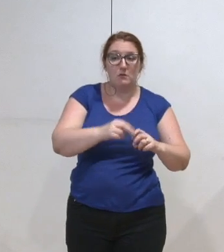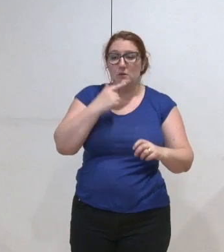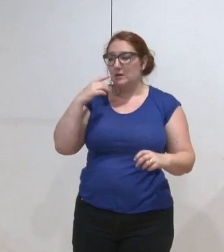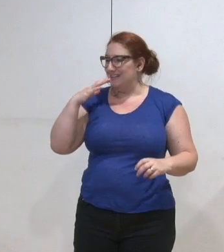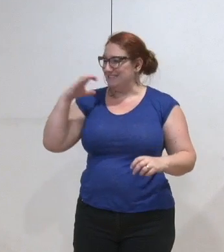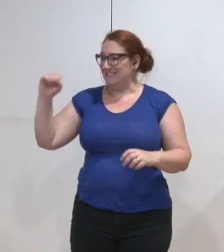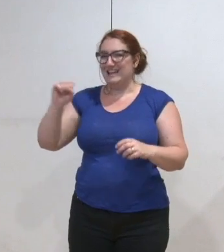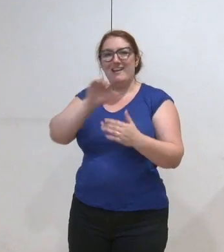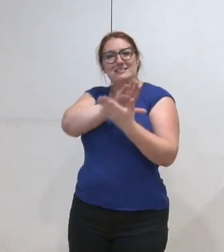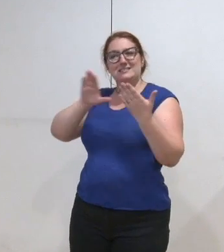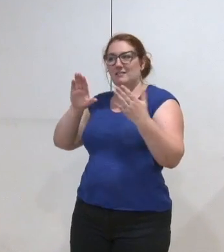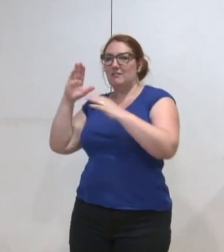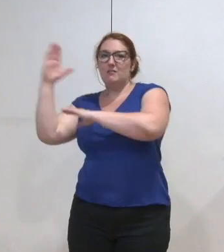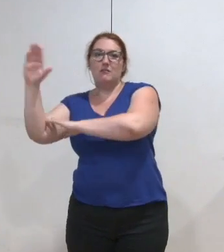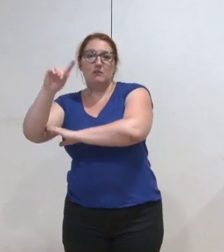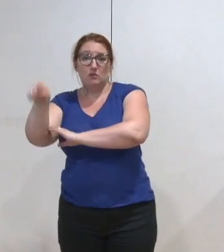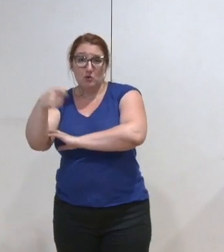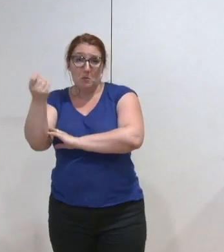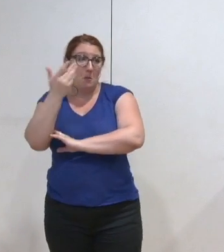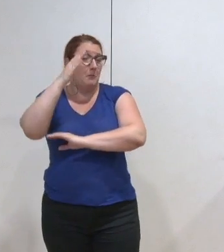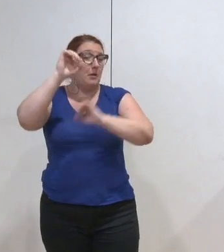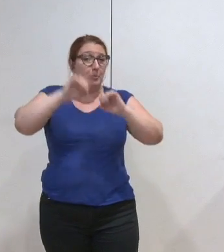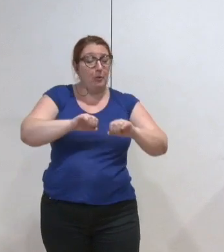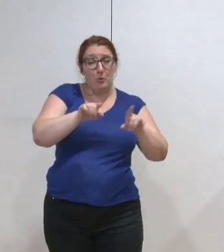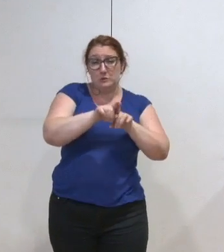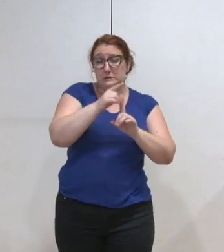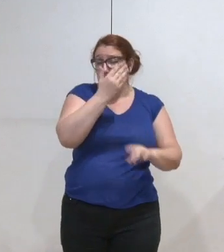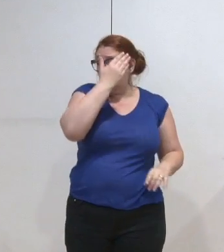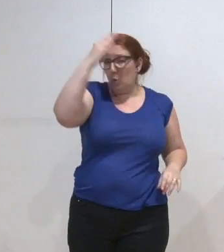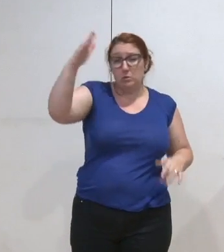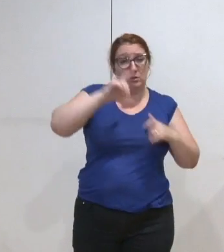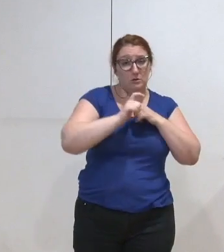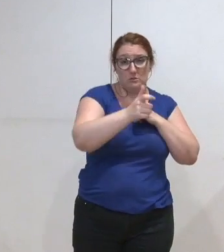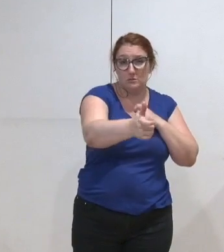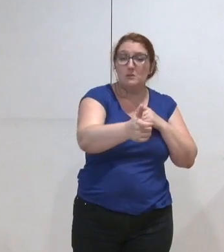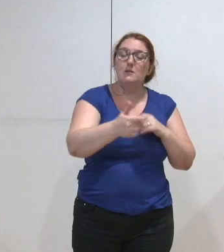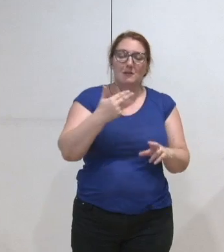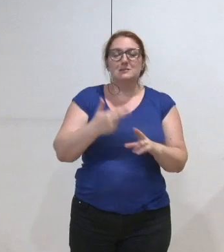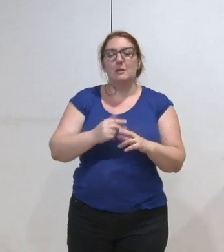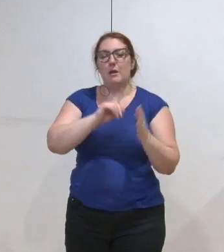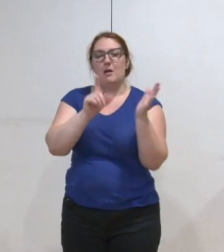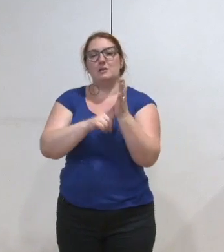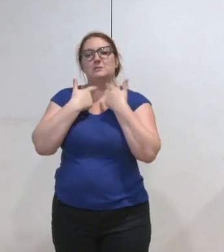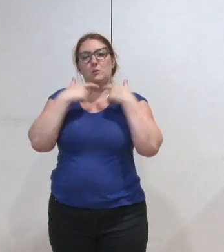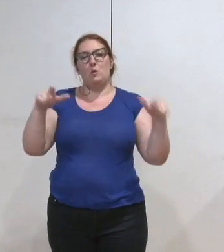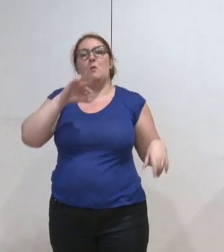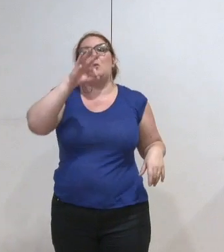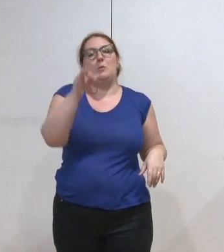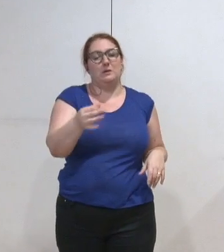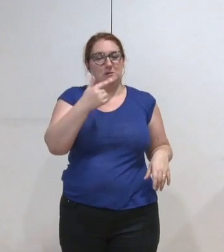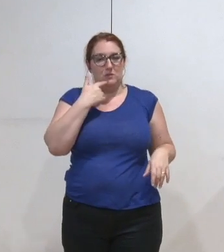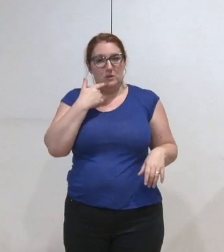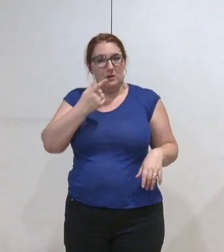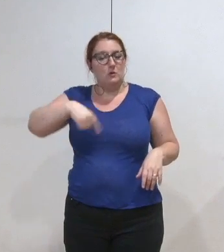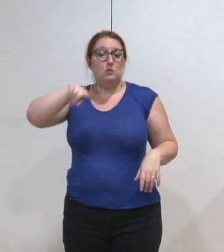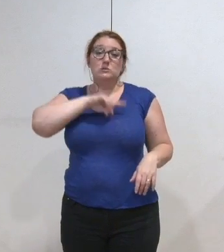concerne éventuellement d'autres dispositifs et bien c'est bien aussi faire de l'accès au droit et donc dans cette démarche nous ne sommes pas uniquement dans